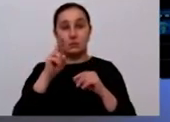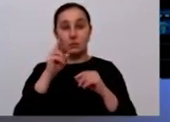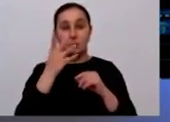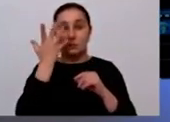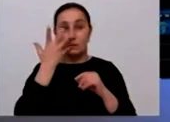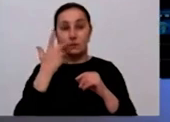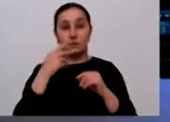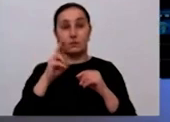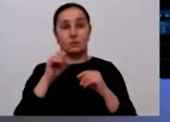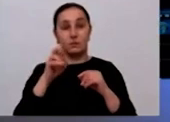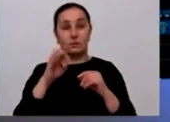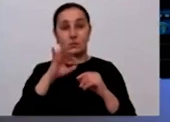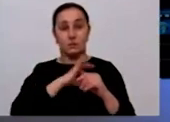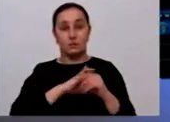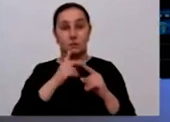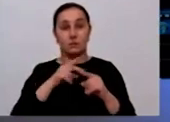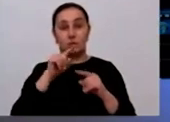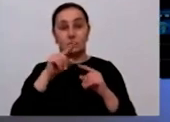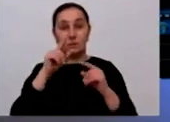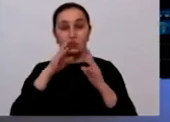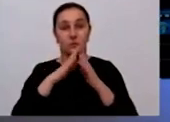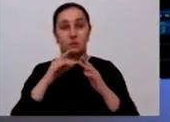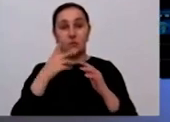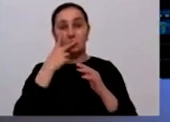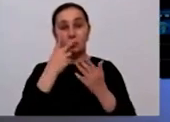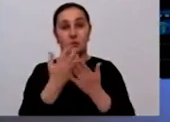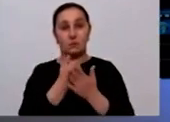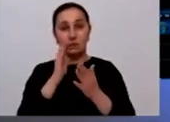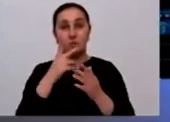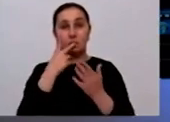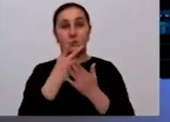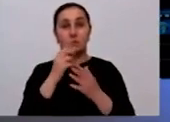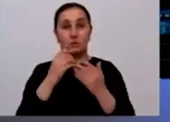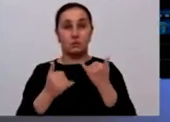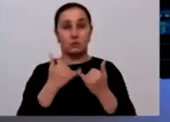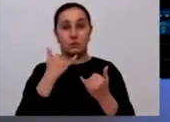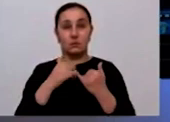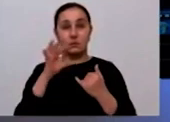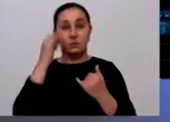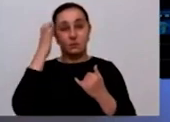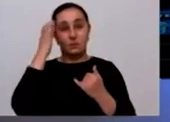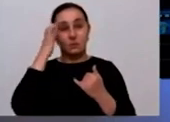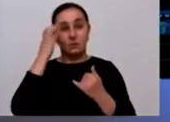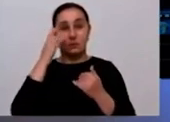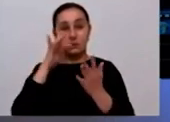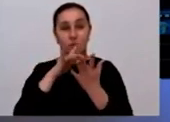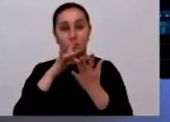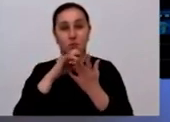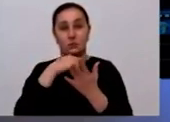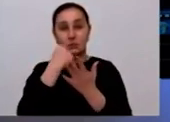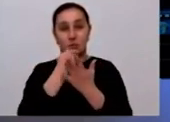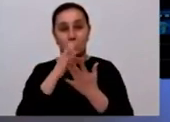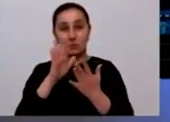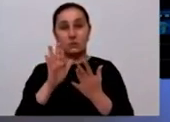kaloriyasidan foydalangan holda u rangni topib olamiz. Demak, ko'rishingiz mumkin, sariq va qoralarni o'rtasidan belgiladik